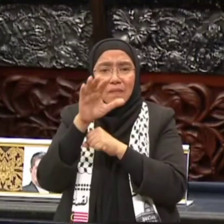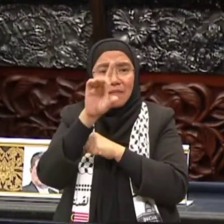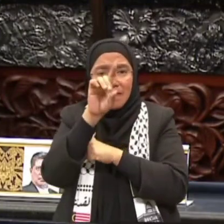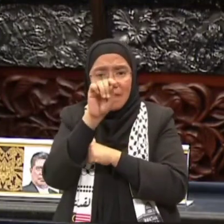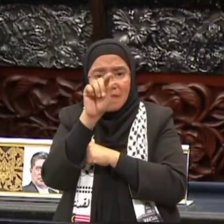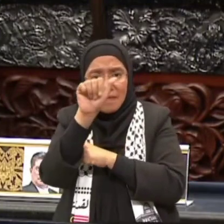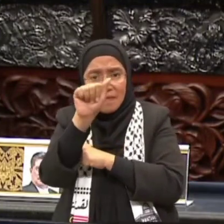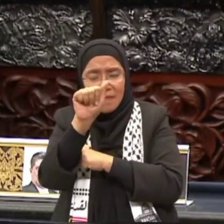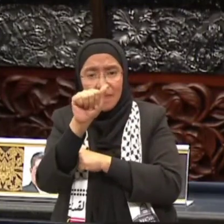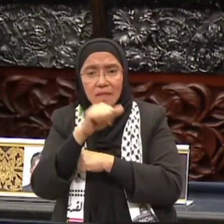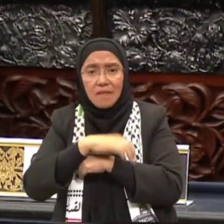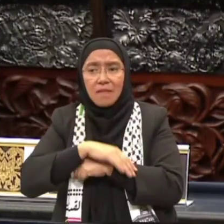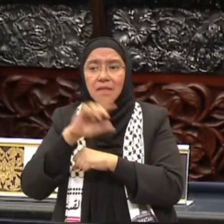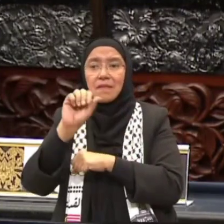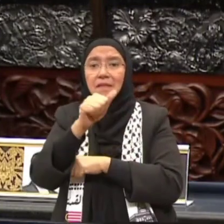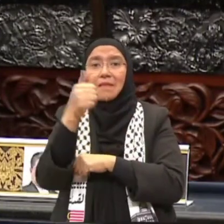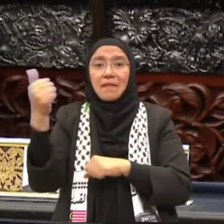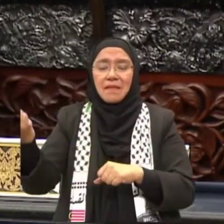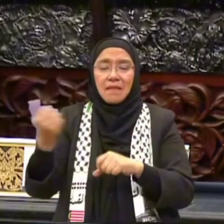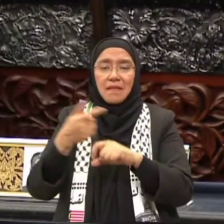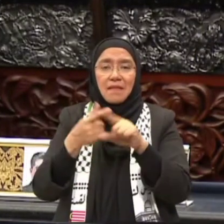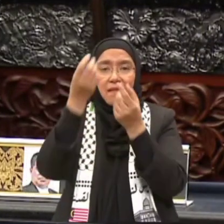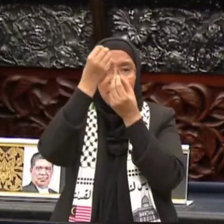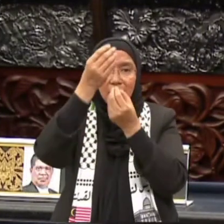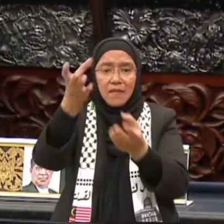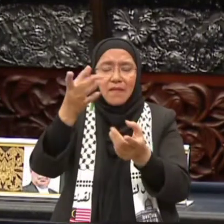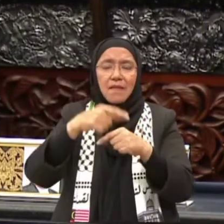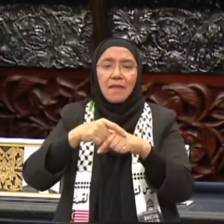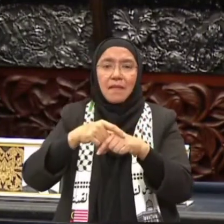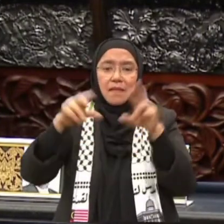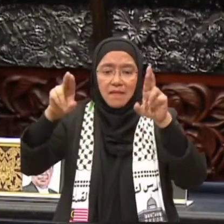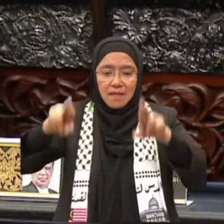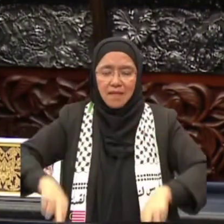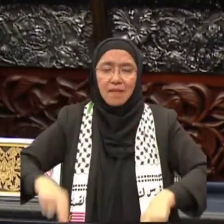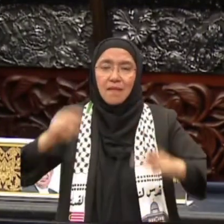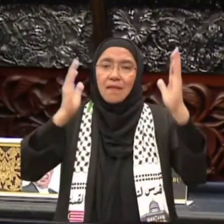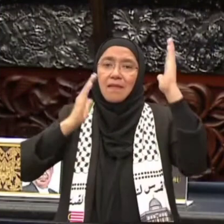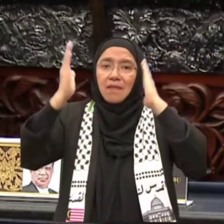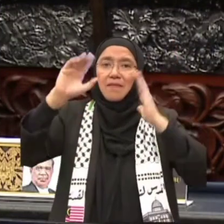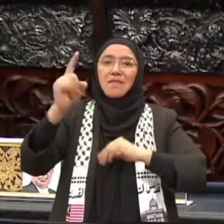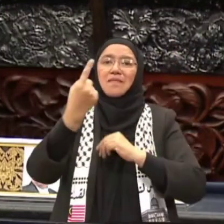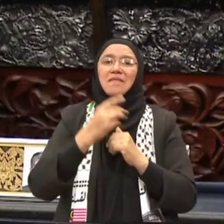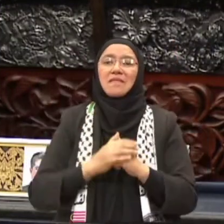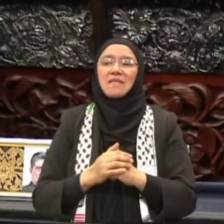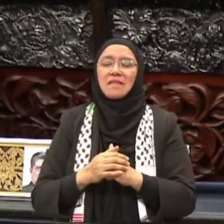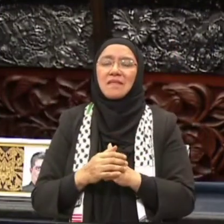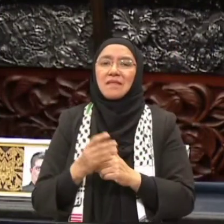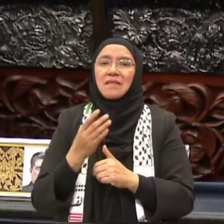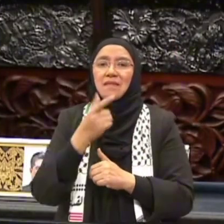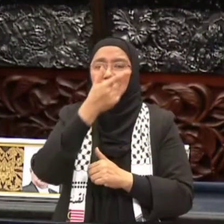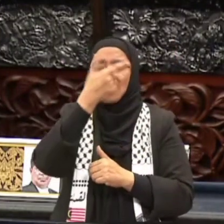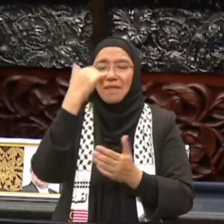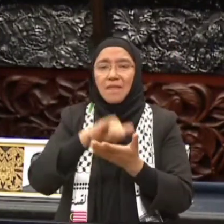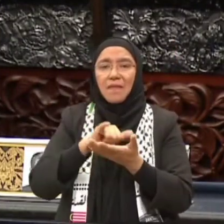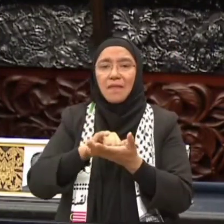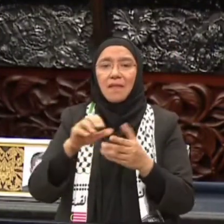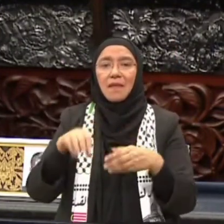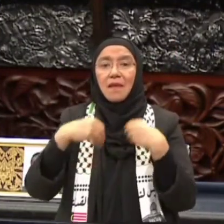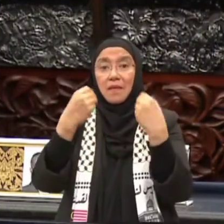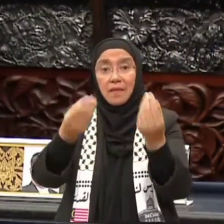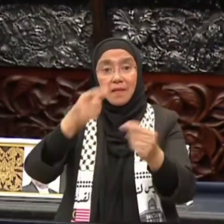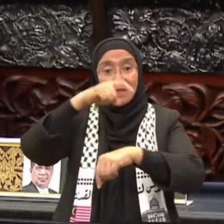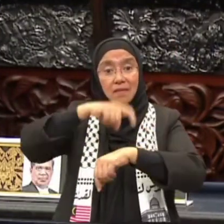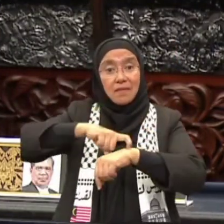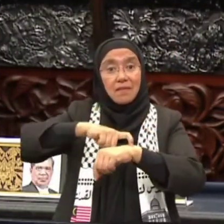maklumat kewarganegaraan di dalam Jabatan Pendaftaran Negara. Jadi sebab itu kita akan peruntukkan 3